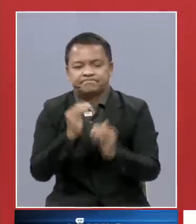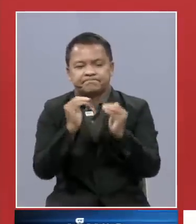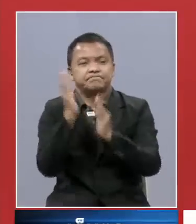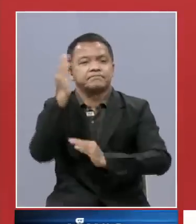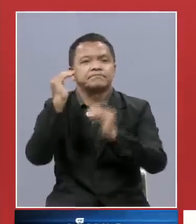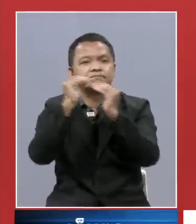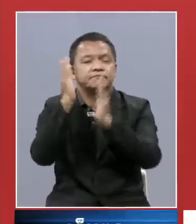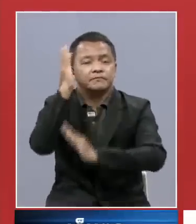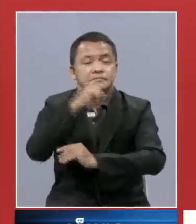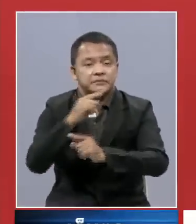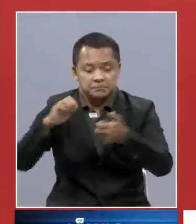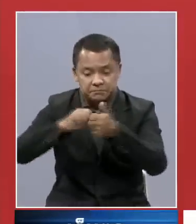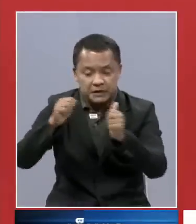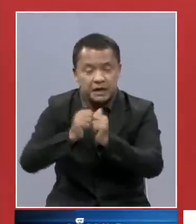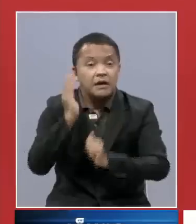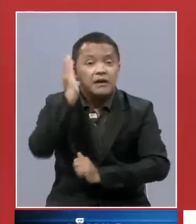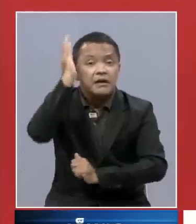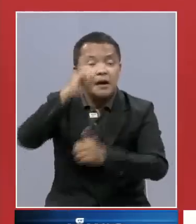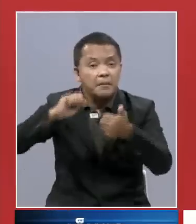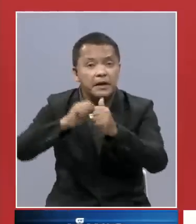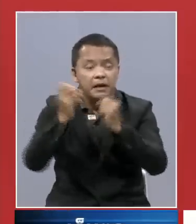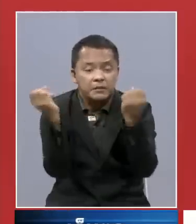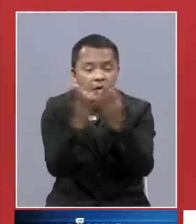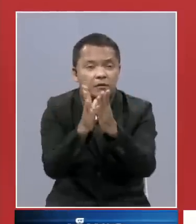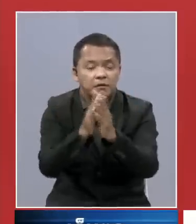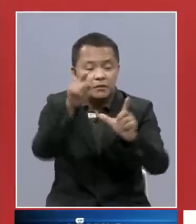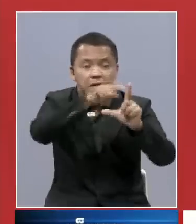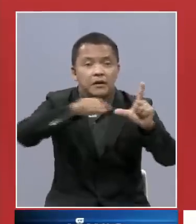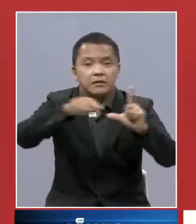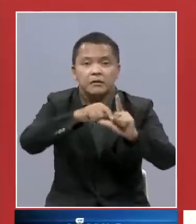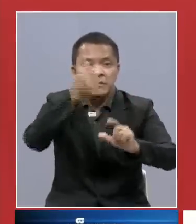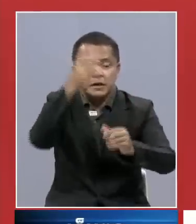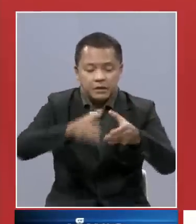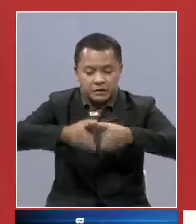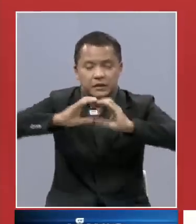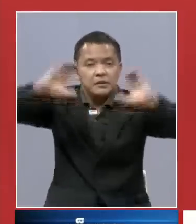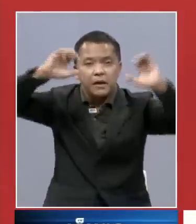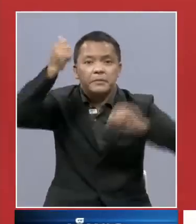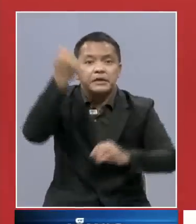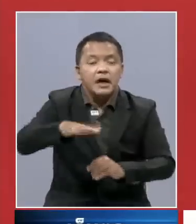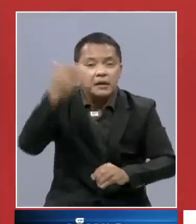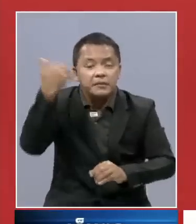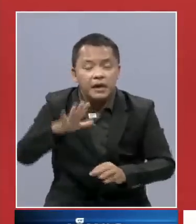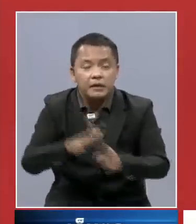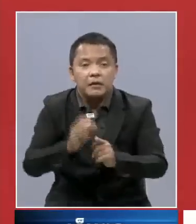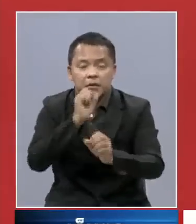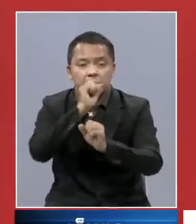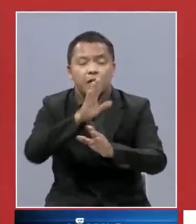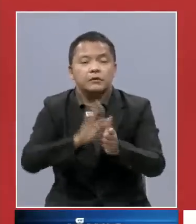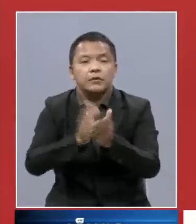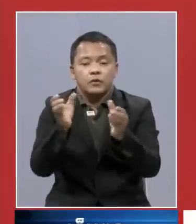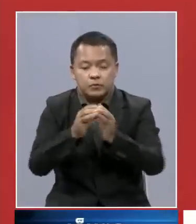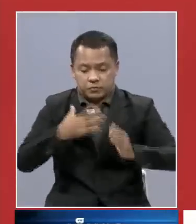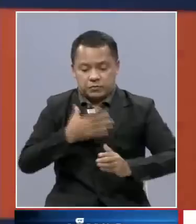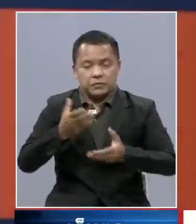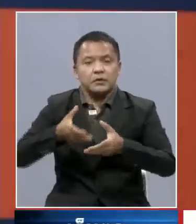ตเมื่อมีอุบัติเหตุทางการเมืองอื่นจนก้าวไกลไม่สามารถจัดตั้งรัฐบาลได้แล้วก็ประกาศตัวเป็นแกนน